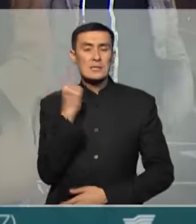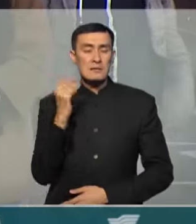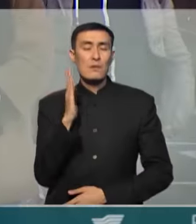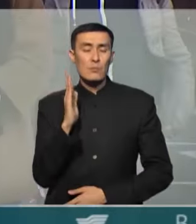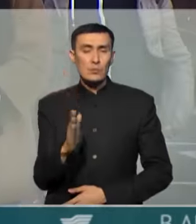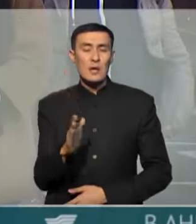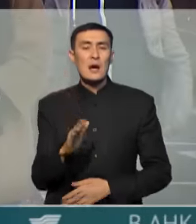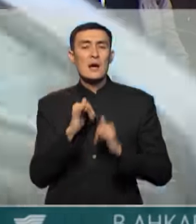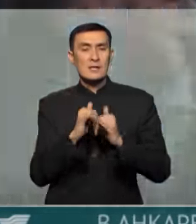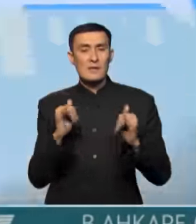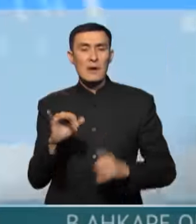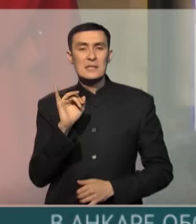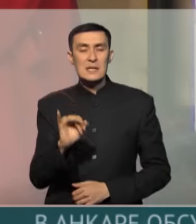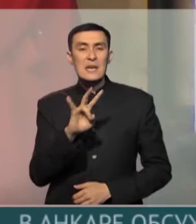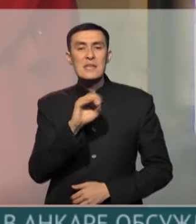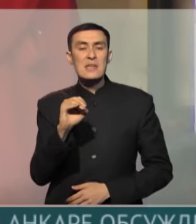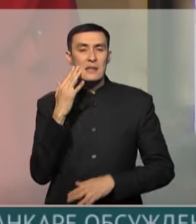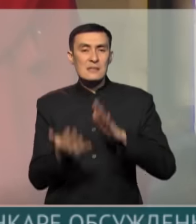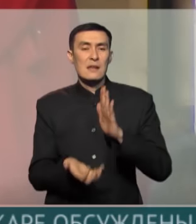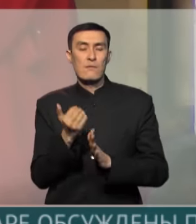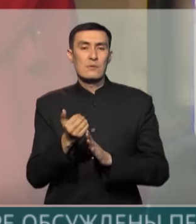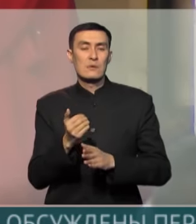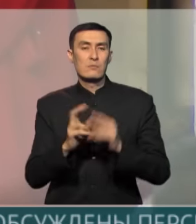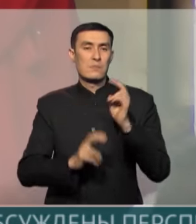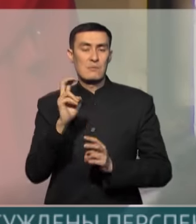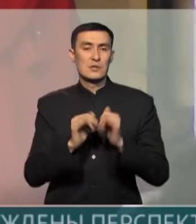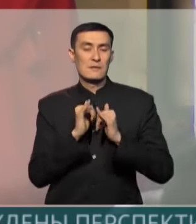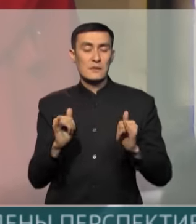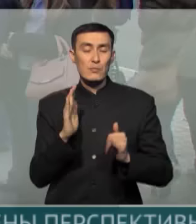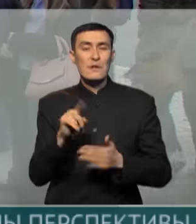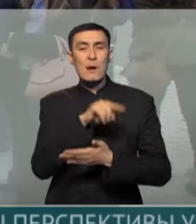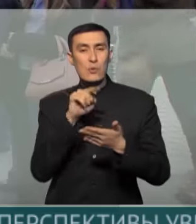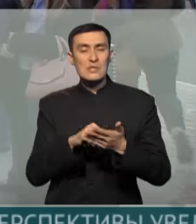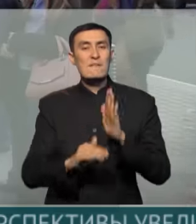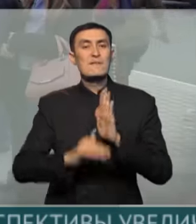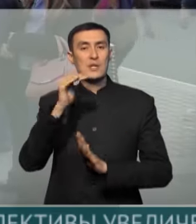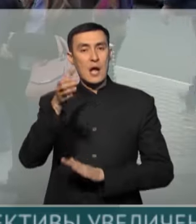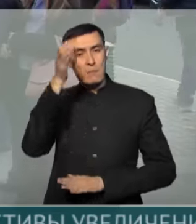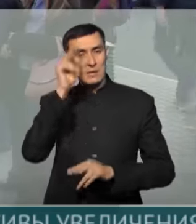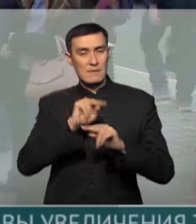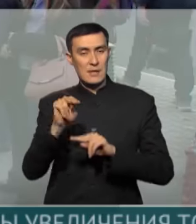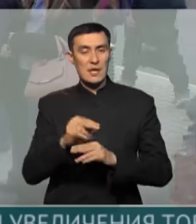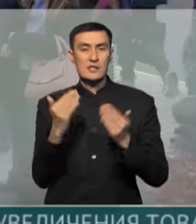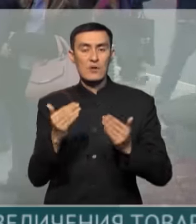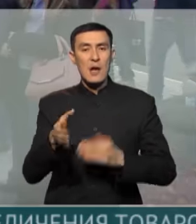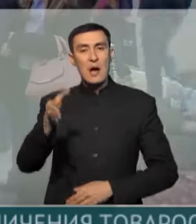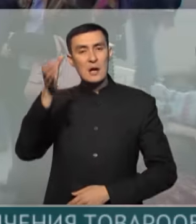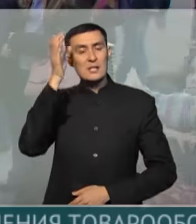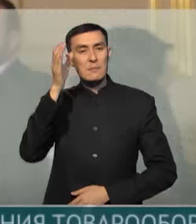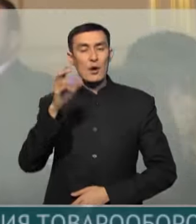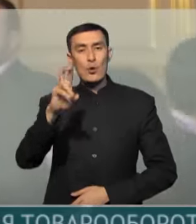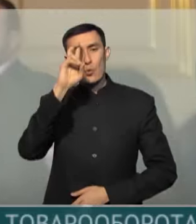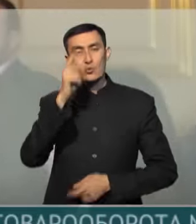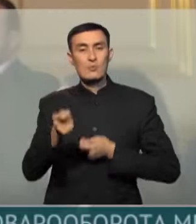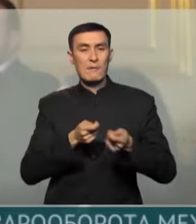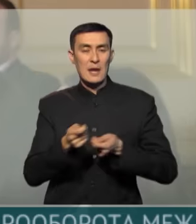будут параллельно развивать и несырьевой сектор. Крупные соглашения затронут и высшее образование. Сегодня Академия госуправления при